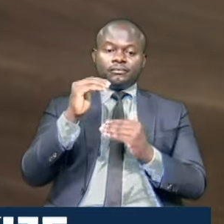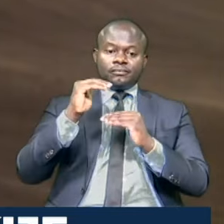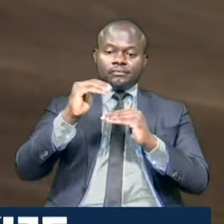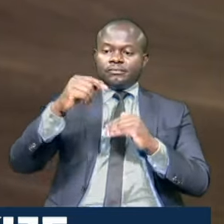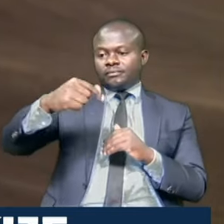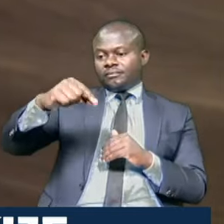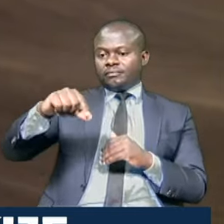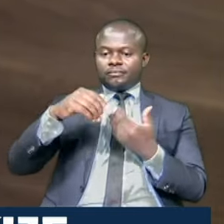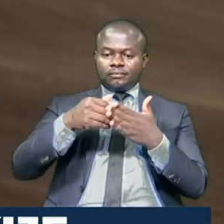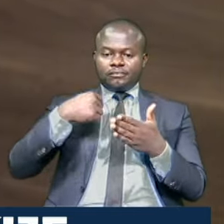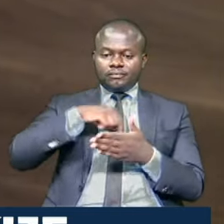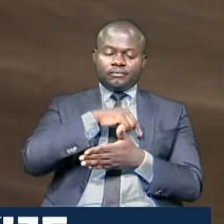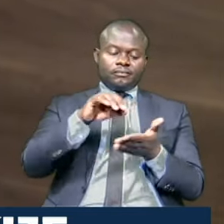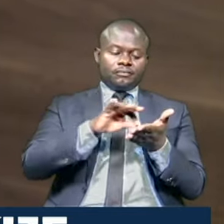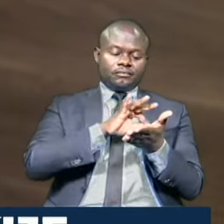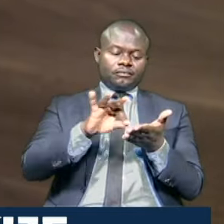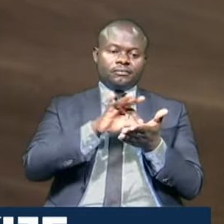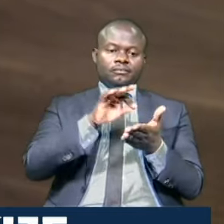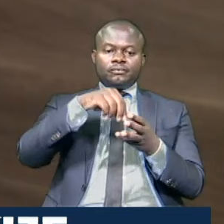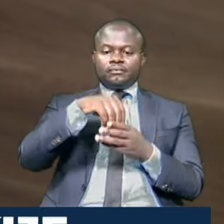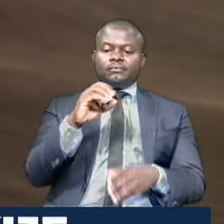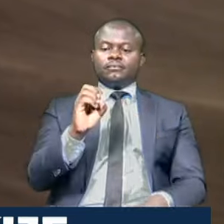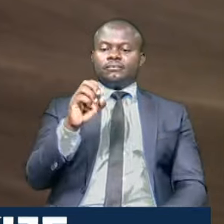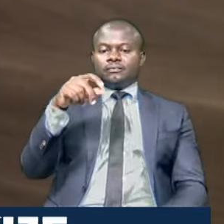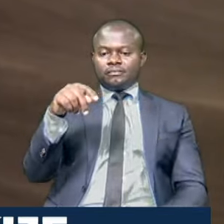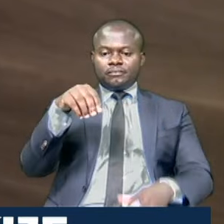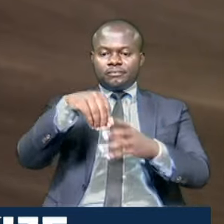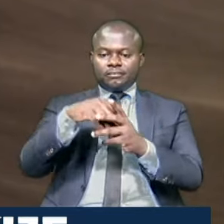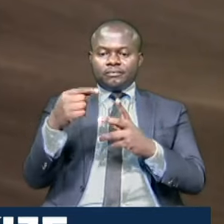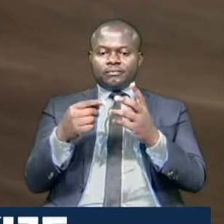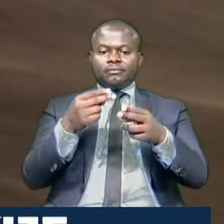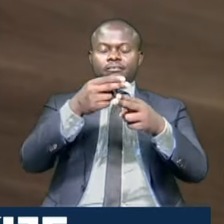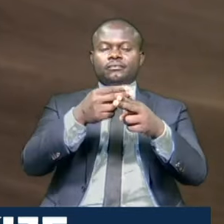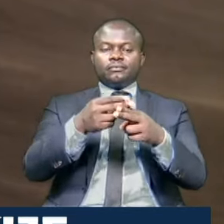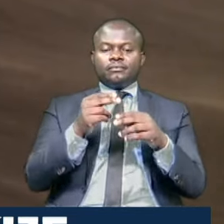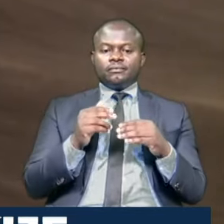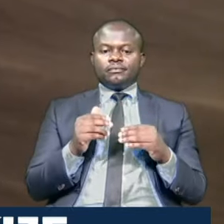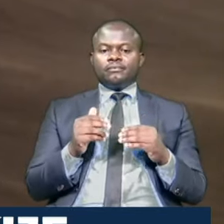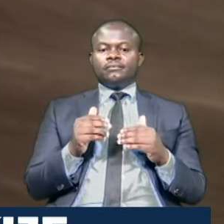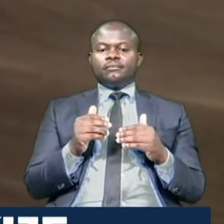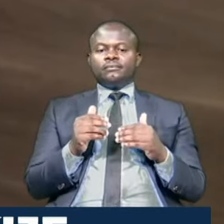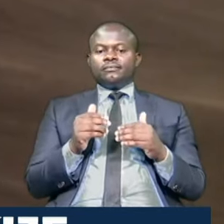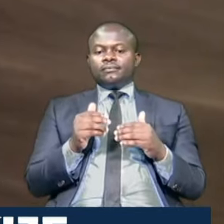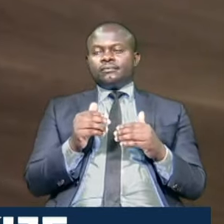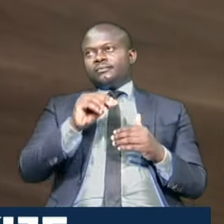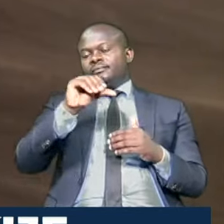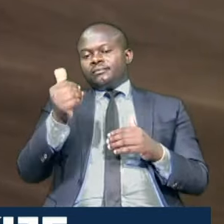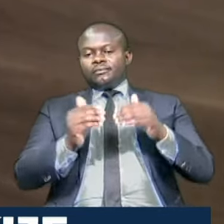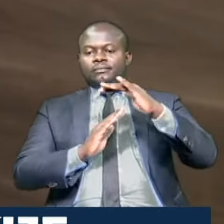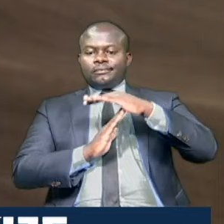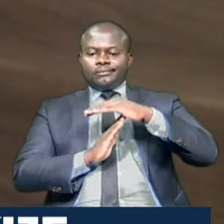nayo twagiye no gusinya muri COP harimo icyo nakwita garanti cyangwa ikindi